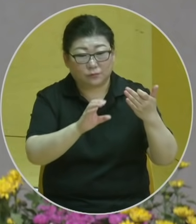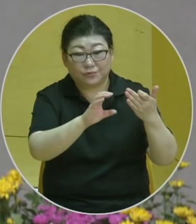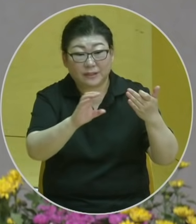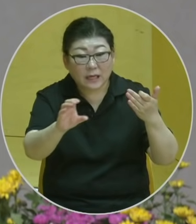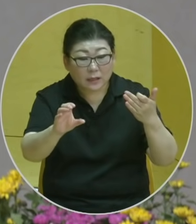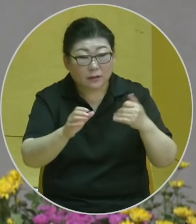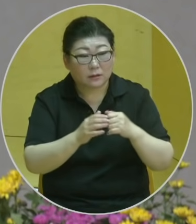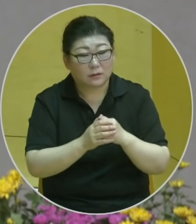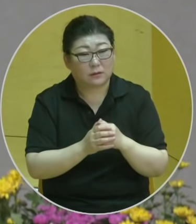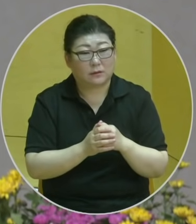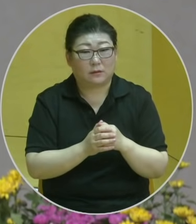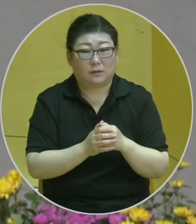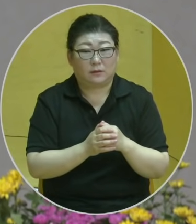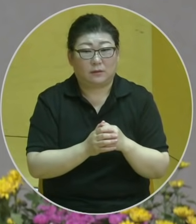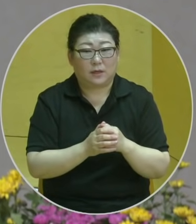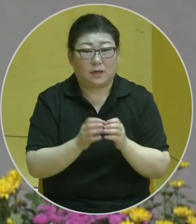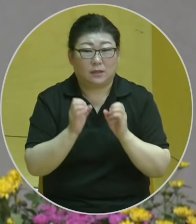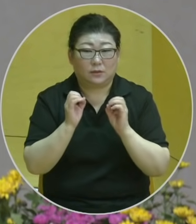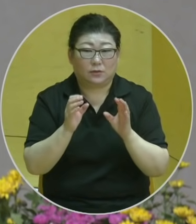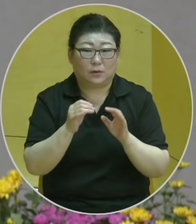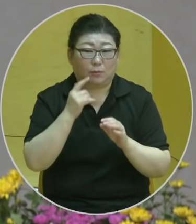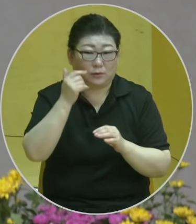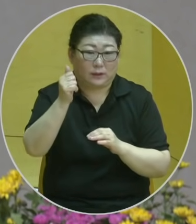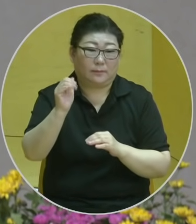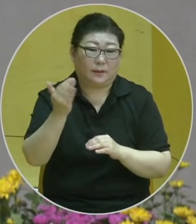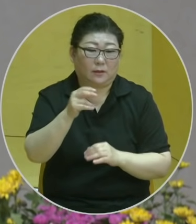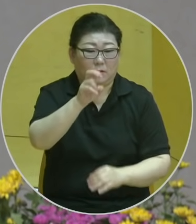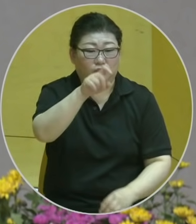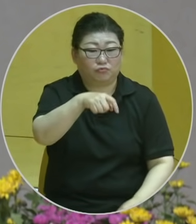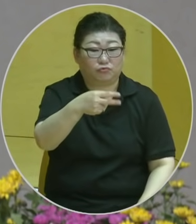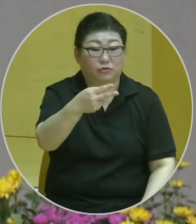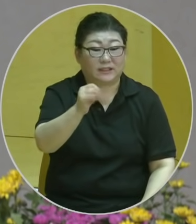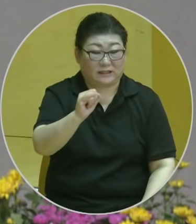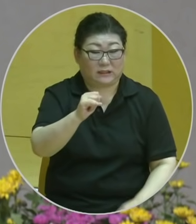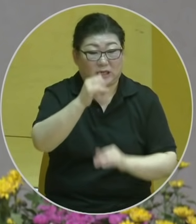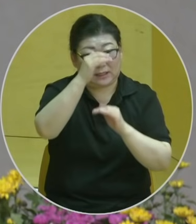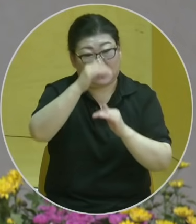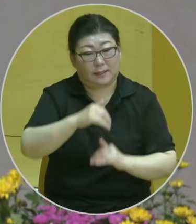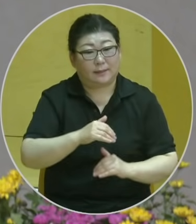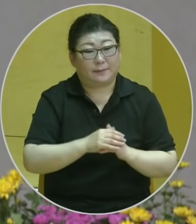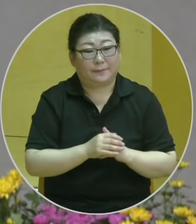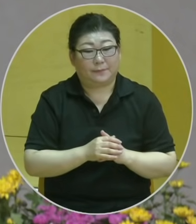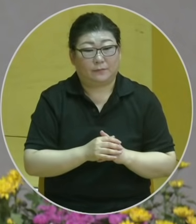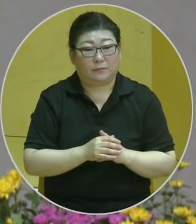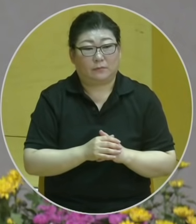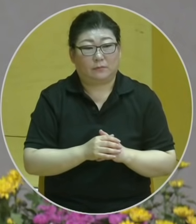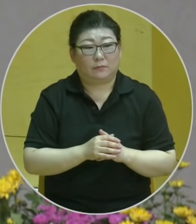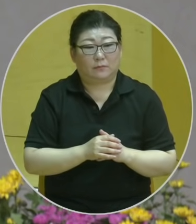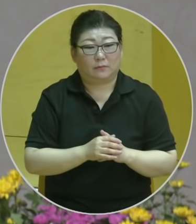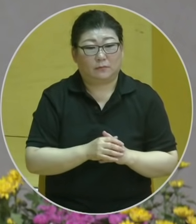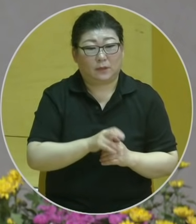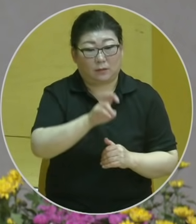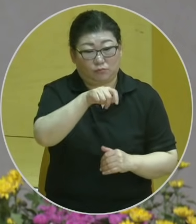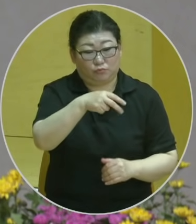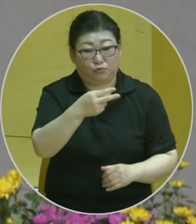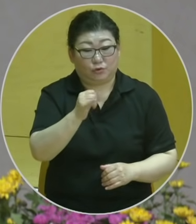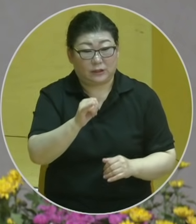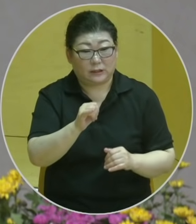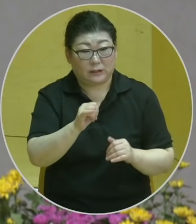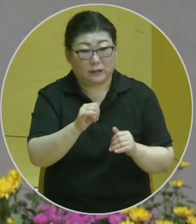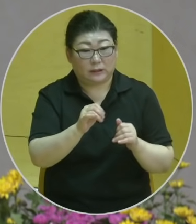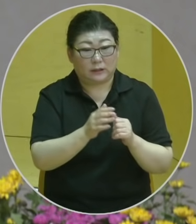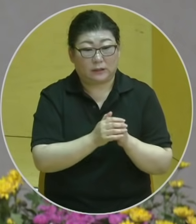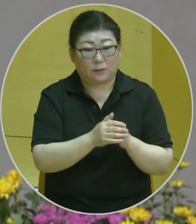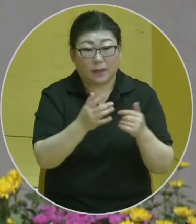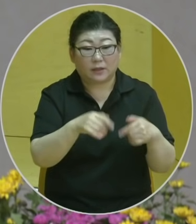부흥사인 무디를 잘 아실 겁니다. 이 무디와 더불어서 무디 이상으로 중요한 사람인데 센키라고